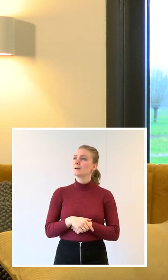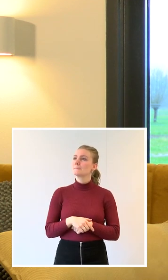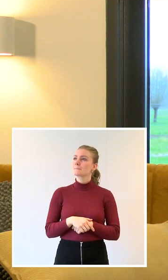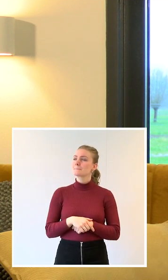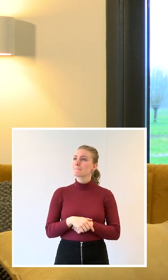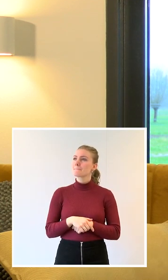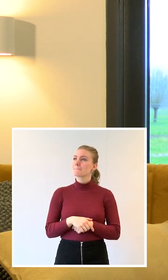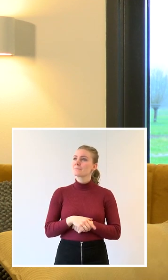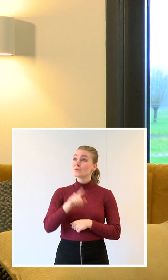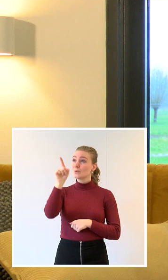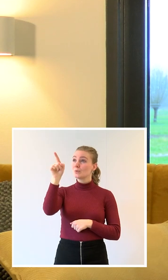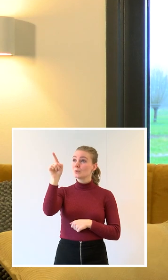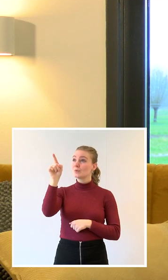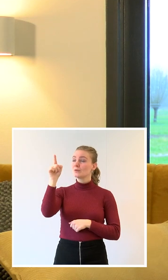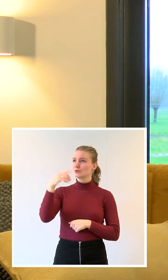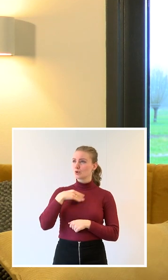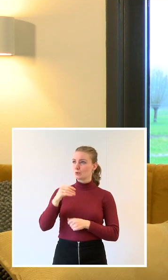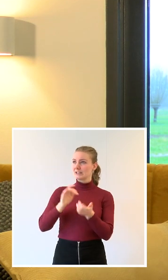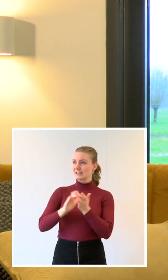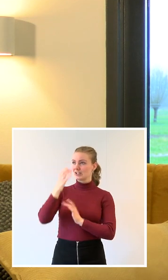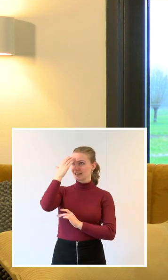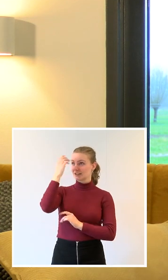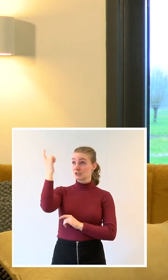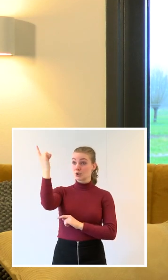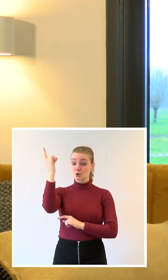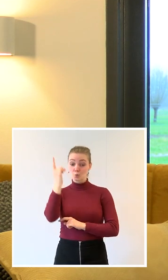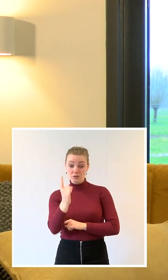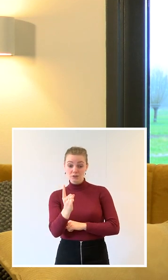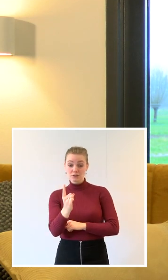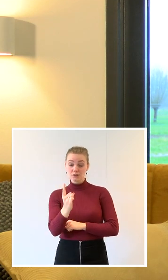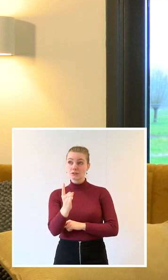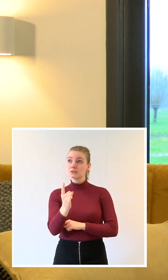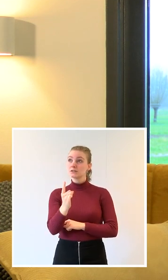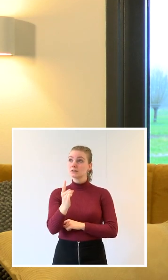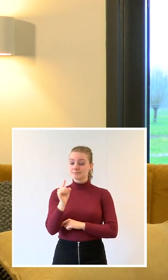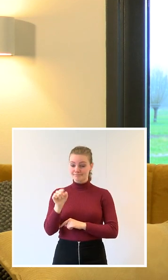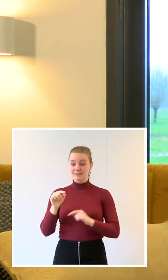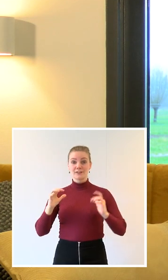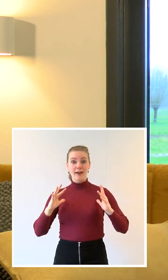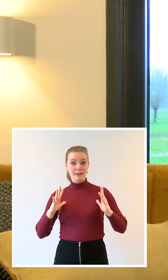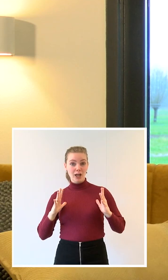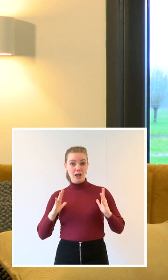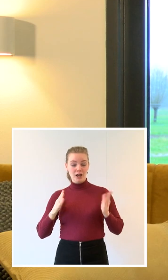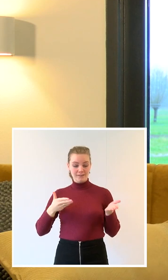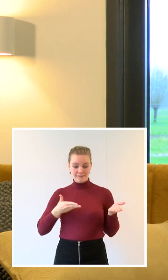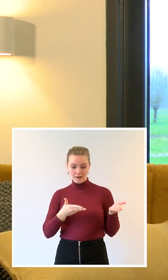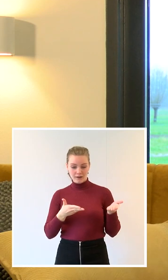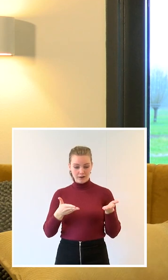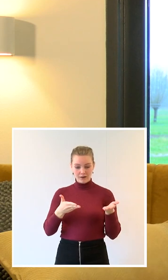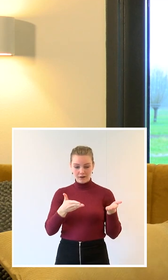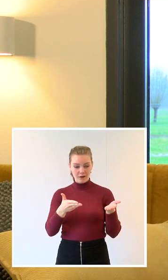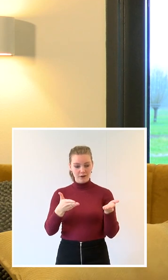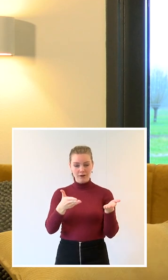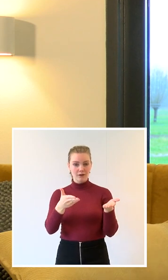Jezus Christus, die vrijwillig die weg ging om